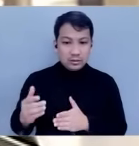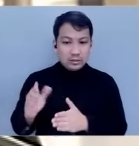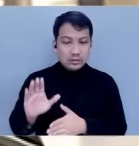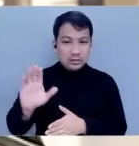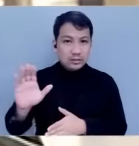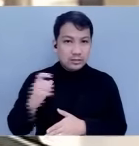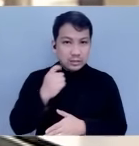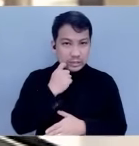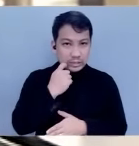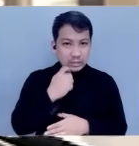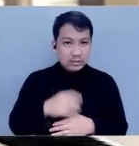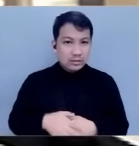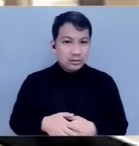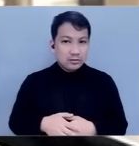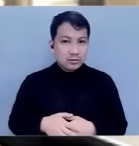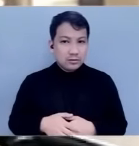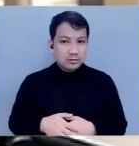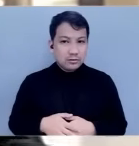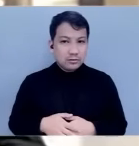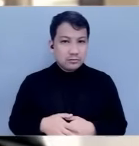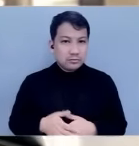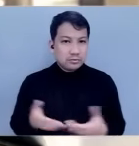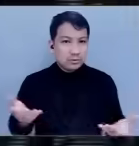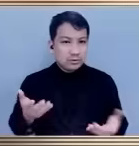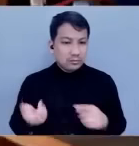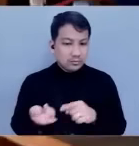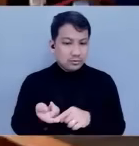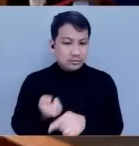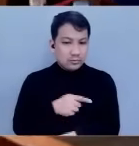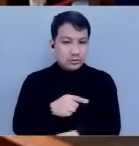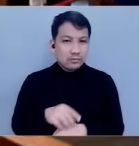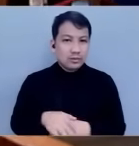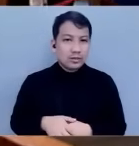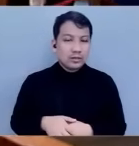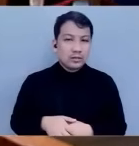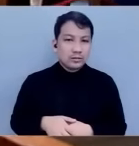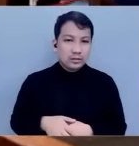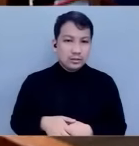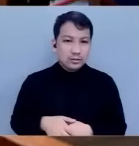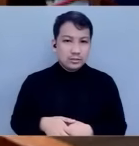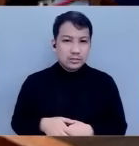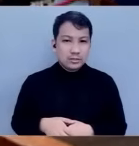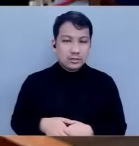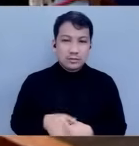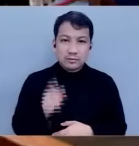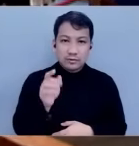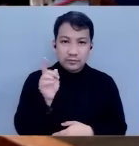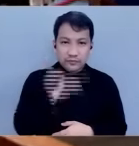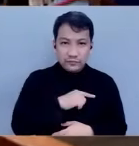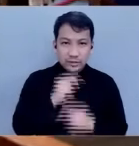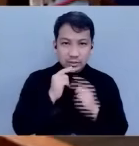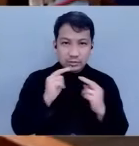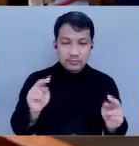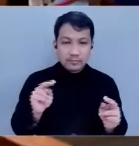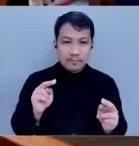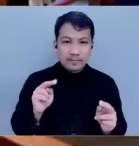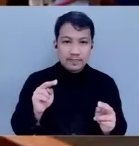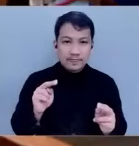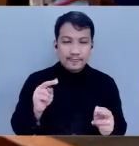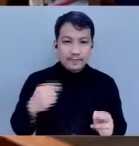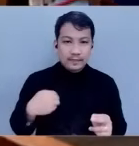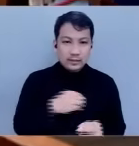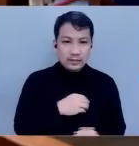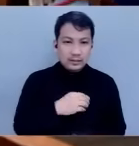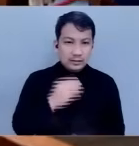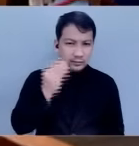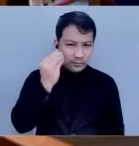kanina. Kung saan ang galing yon. Fake news naman ang tawag ni House Majority Leader Manix